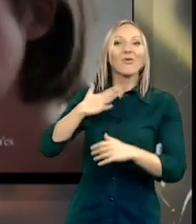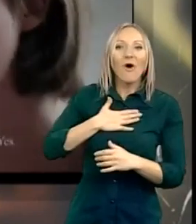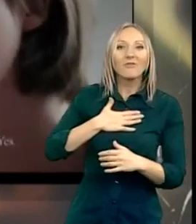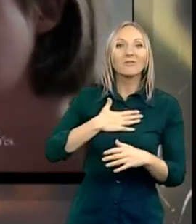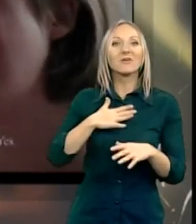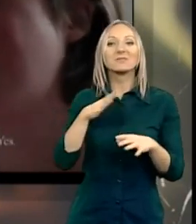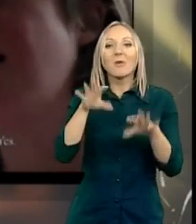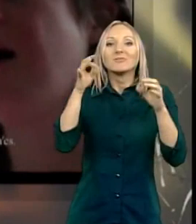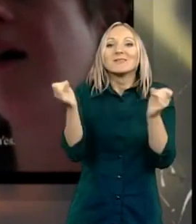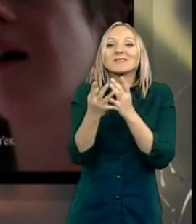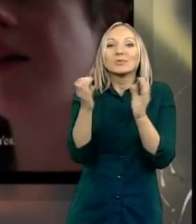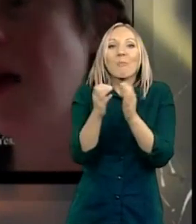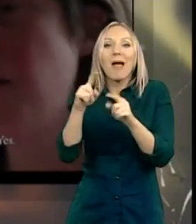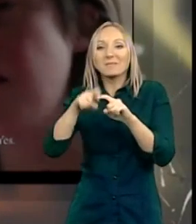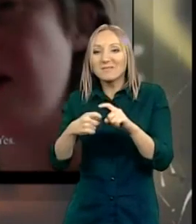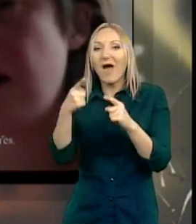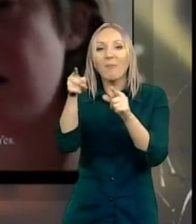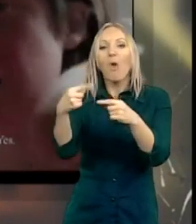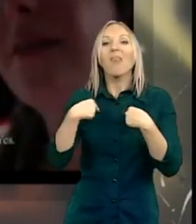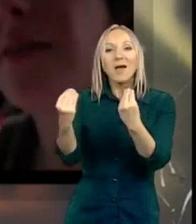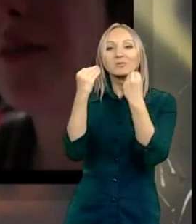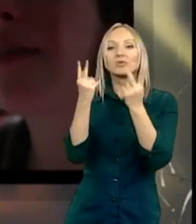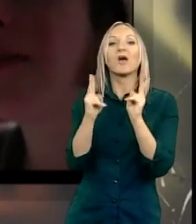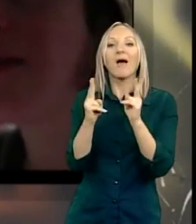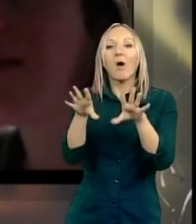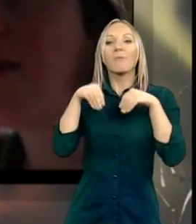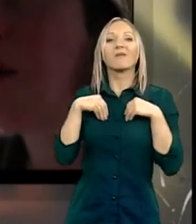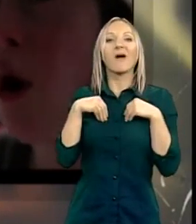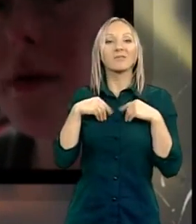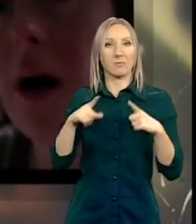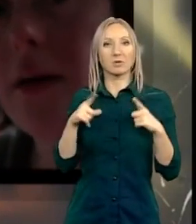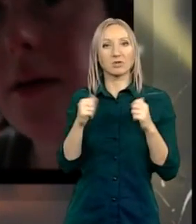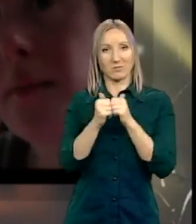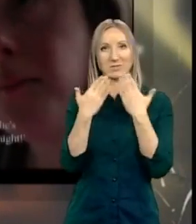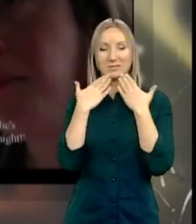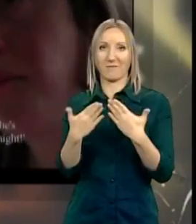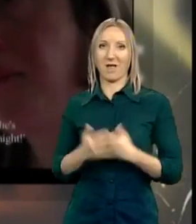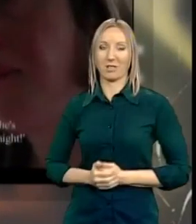malim stvarima uče nas kako prihvatiti život sa zahvalnošću. Gorda,